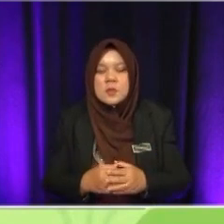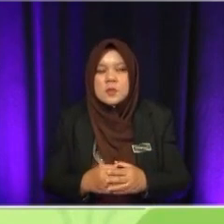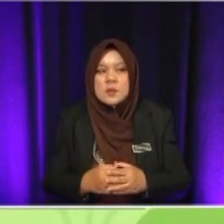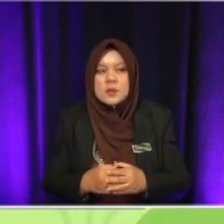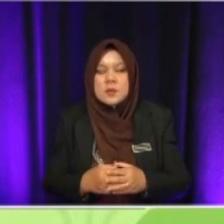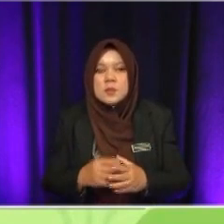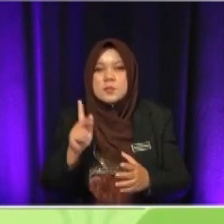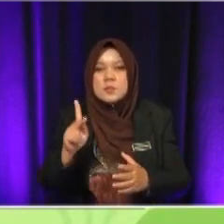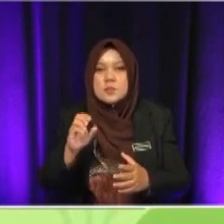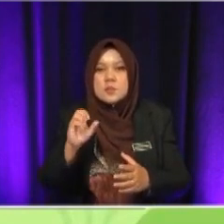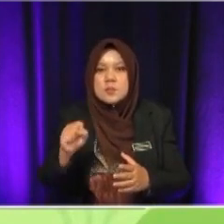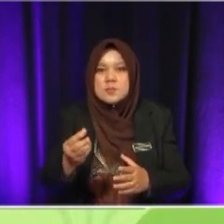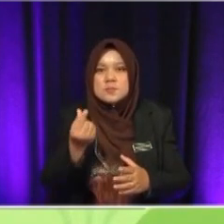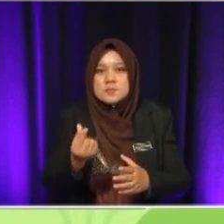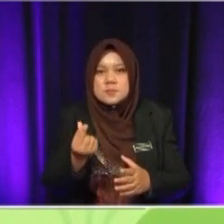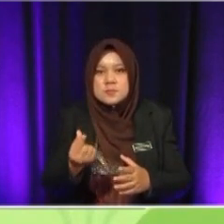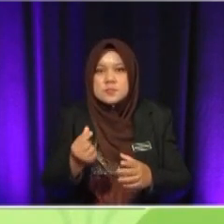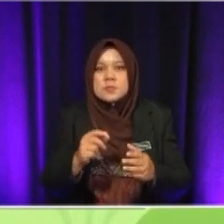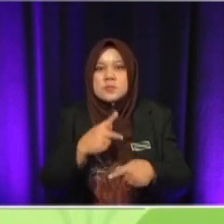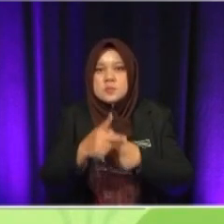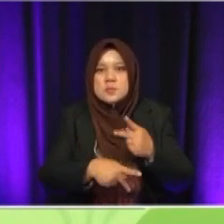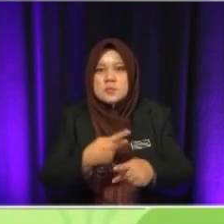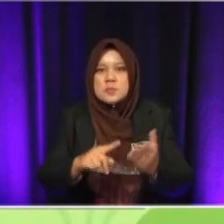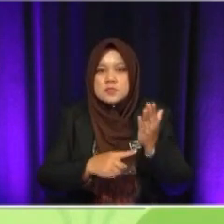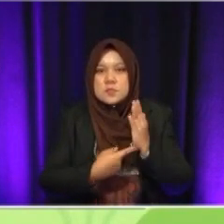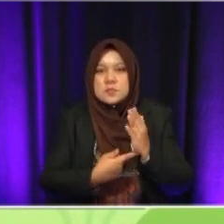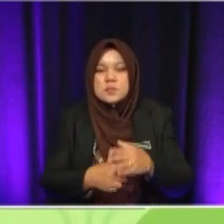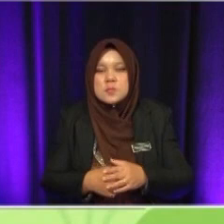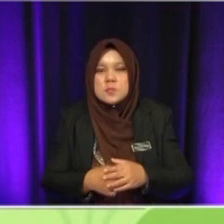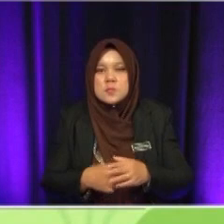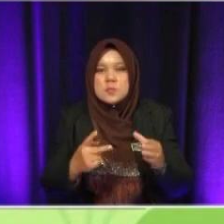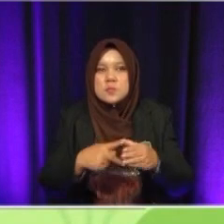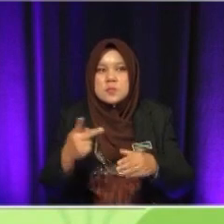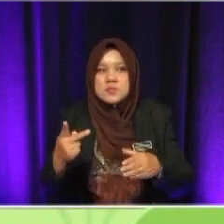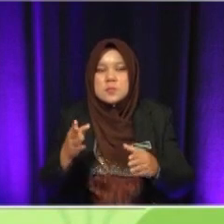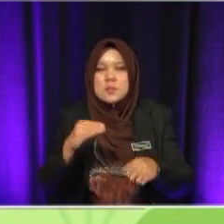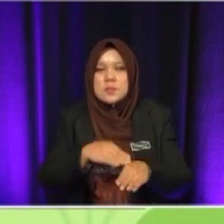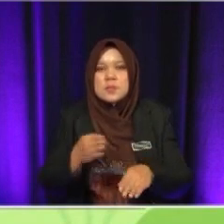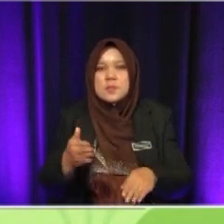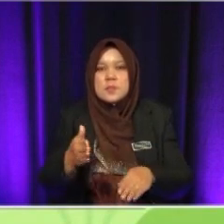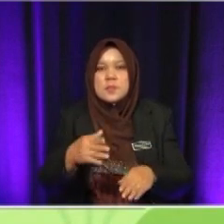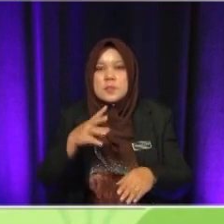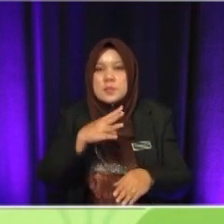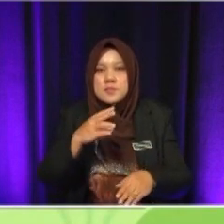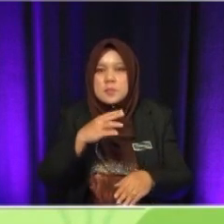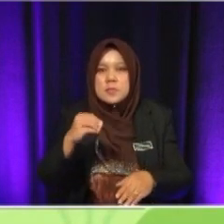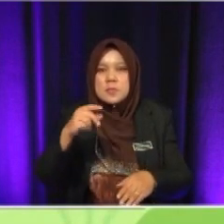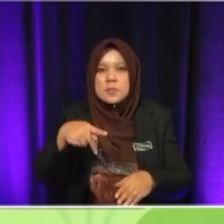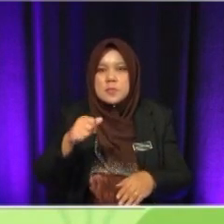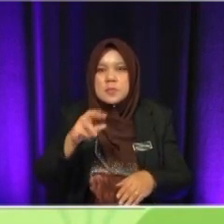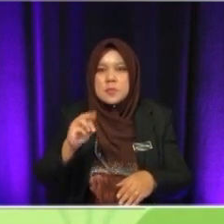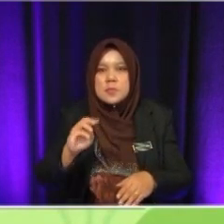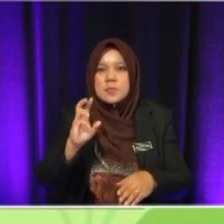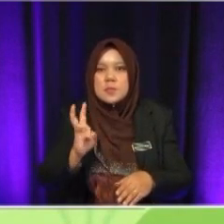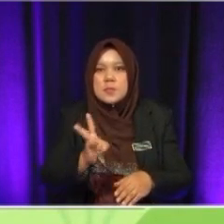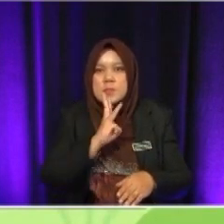punya kos dia pun minimum. Betul. Kita guna bahan kita semula. Yang kita mungkin kita akan keluarkan kos hanya pada ikan dengan pam air sahaja. Yang lain semua